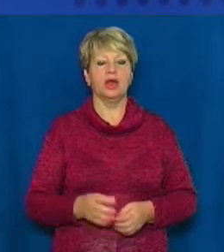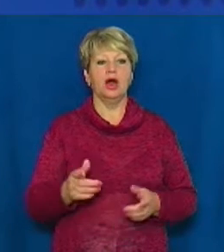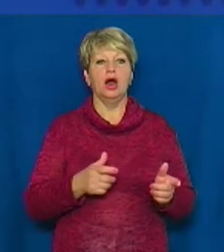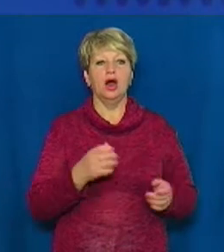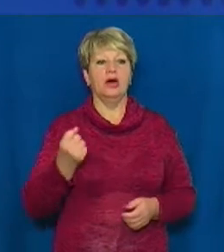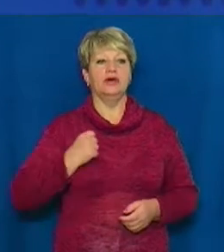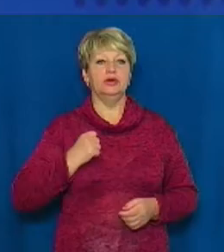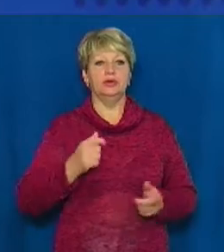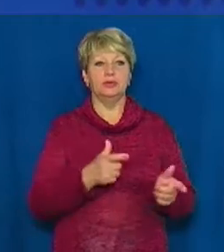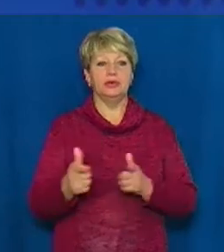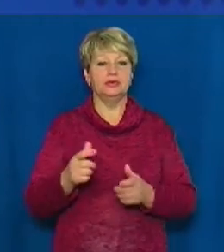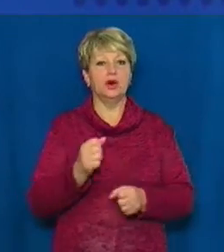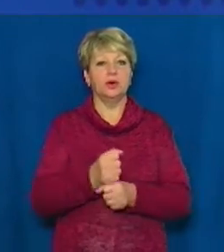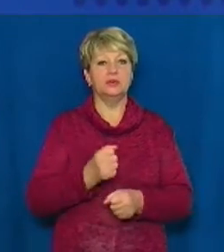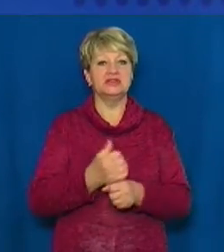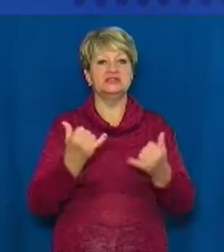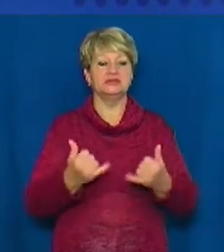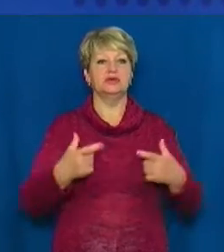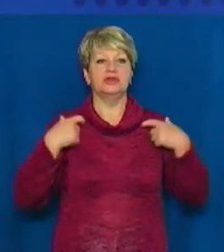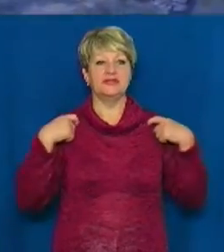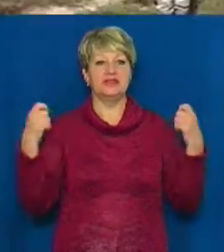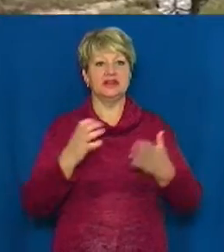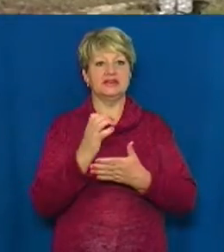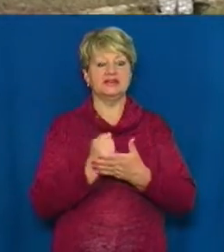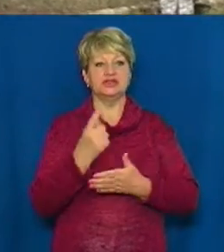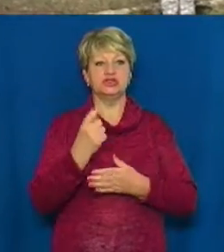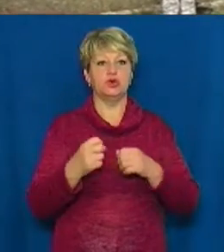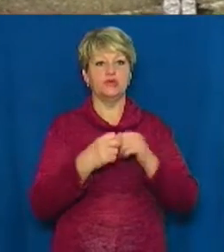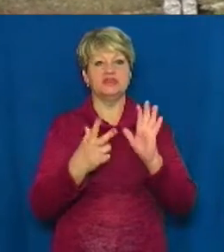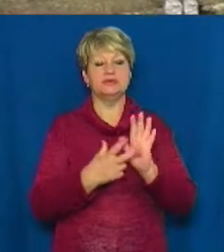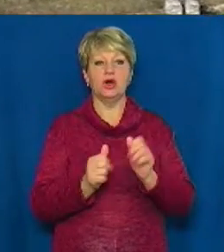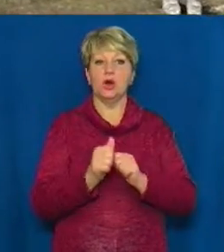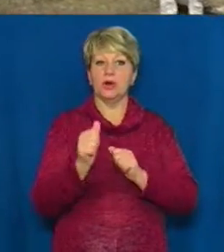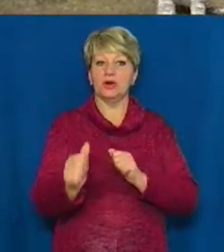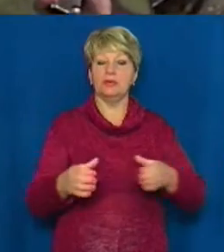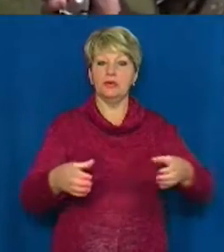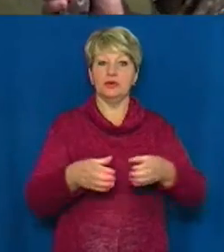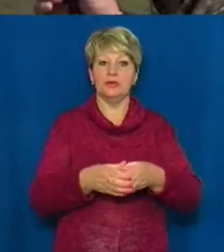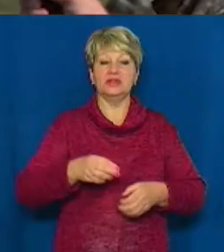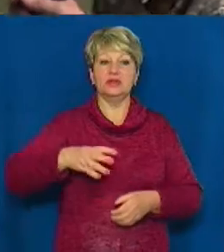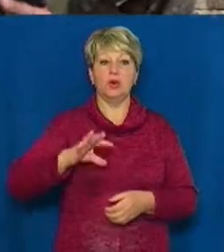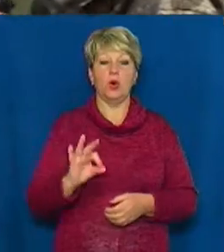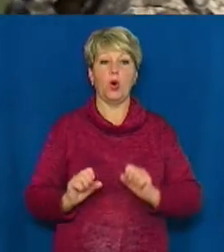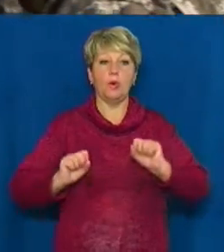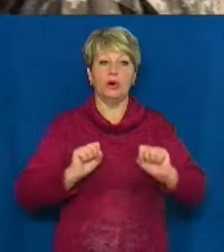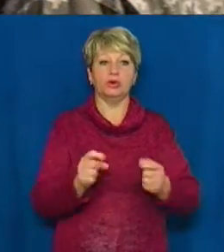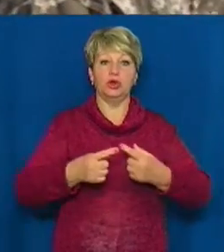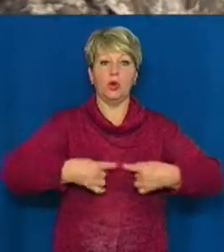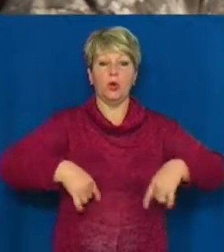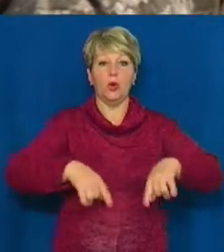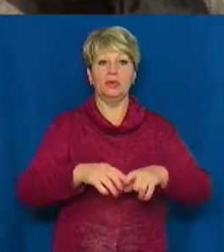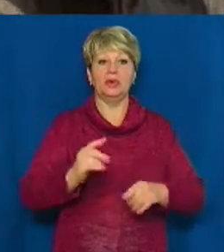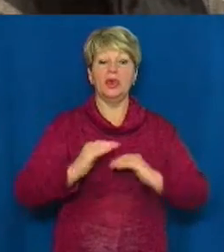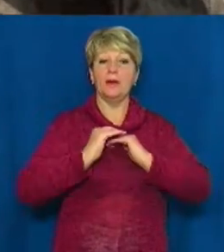підготовку відпрацьовували сьогодні офіцери-резервісти 118-го окремого батальйону територіальної оборони області. На